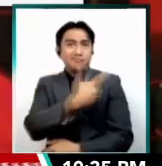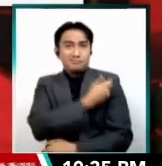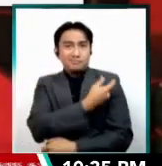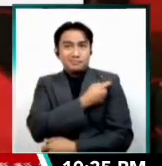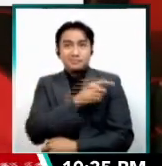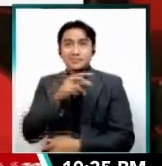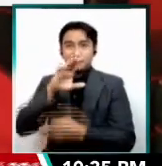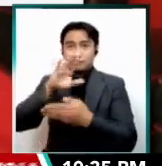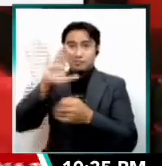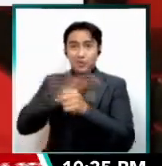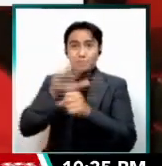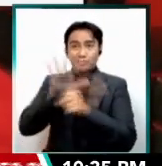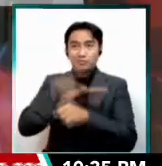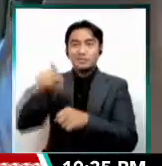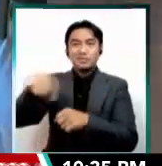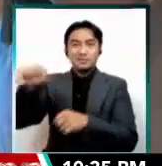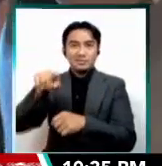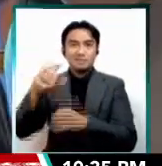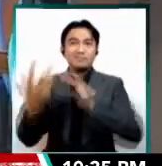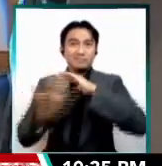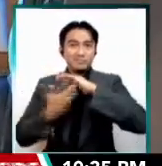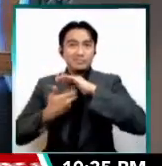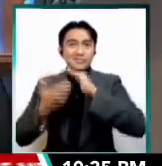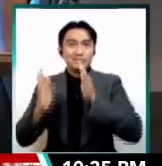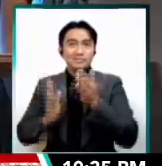vaccinated yung mga pupunta diyan.